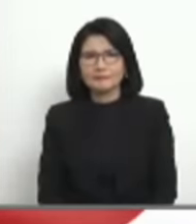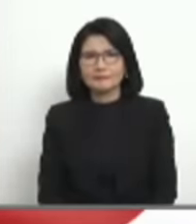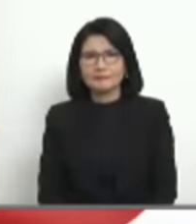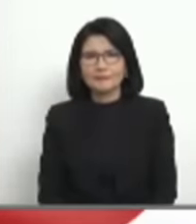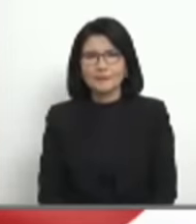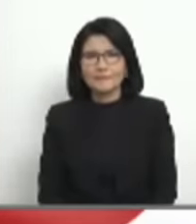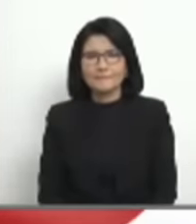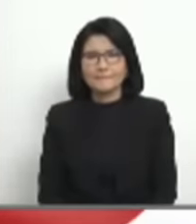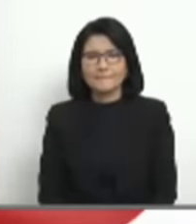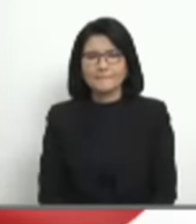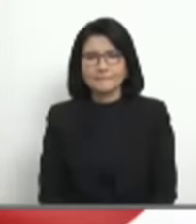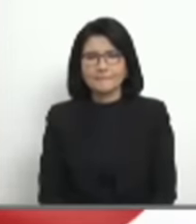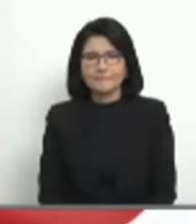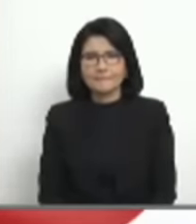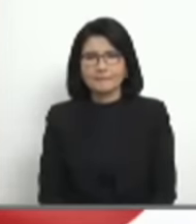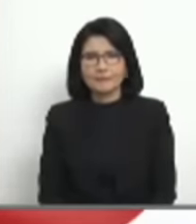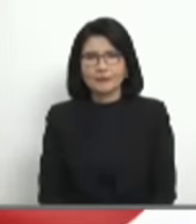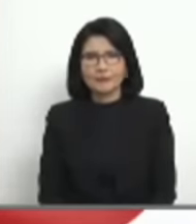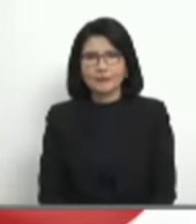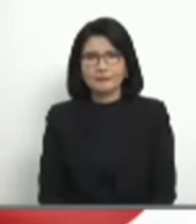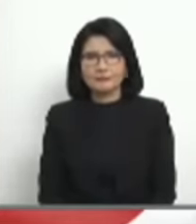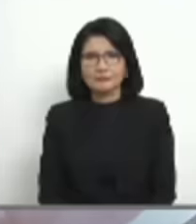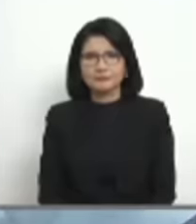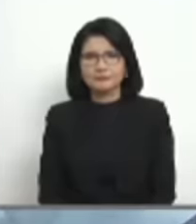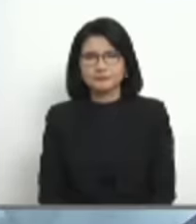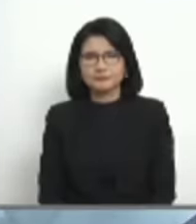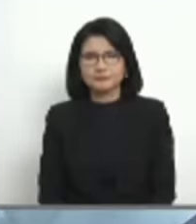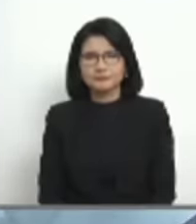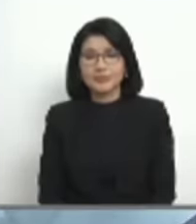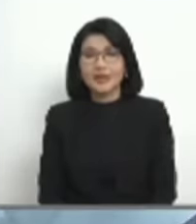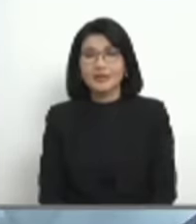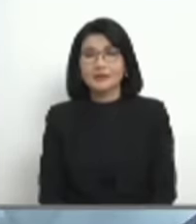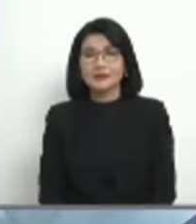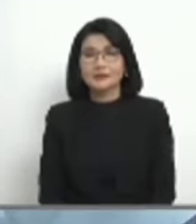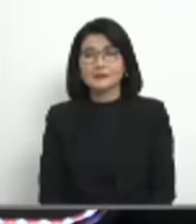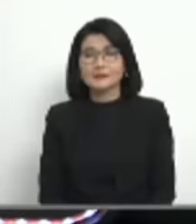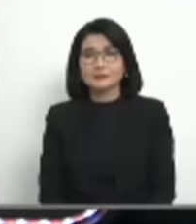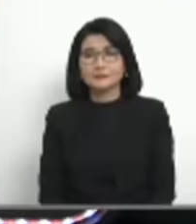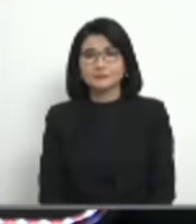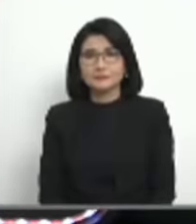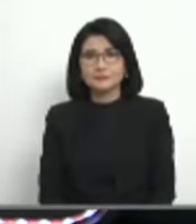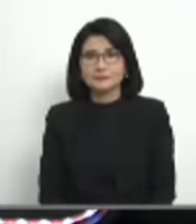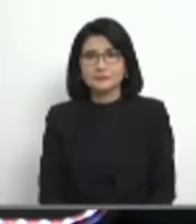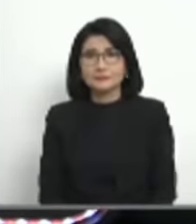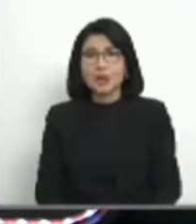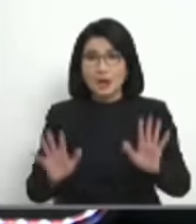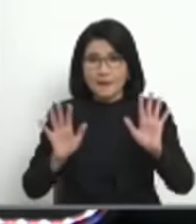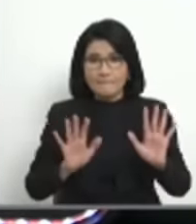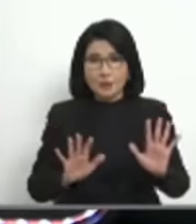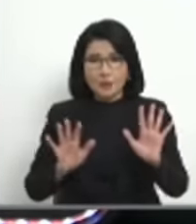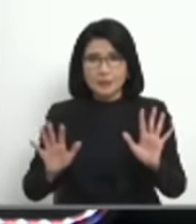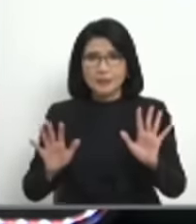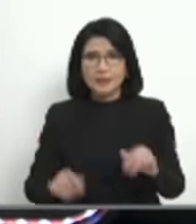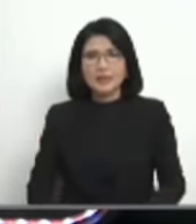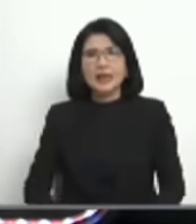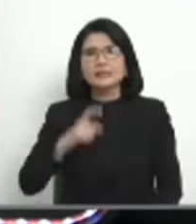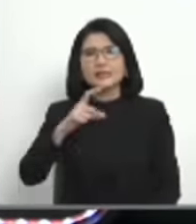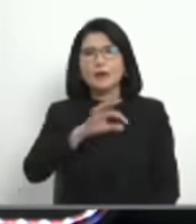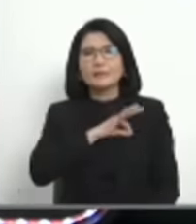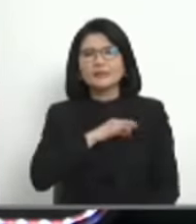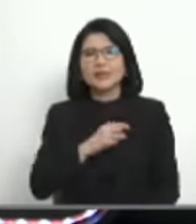sudah jawab baik iya Selanjutnya kami persilakan mohon tenang hadirin sekalian kami persilakan kepada calon Presiden